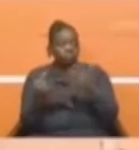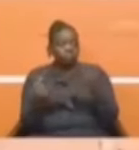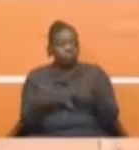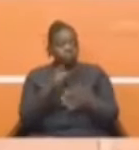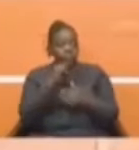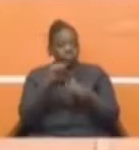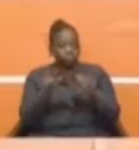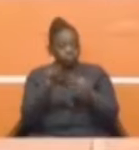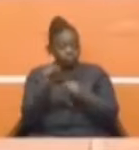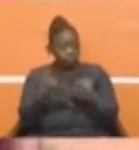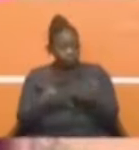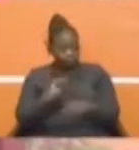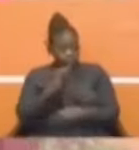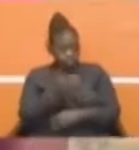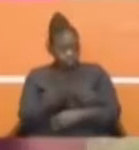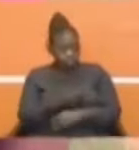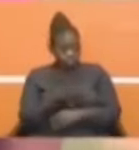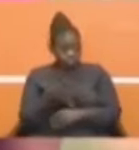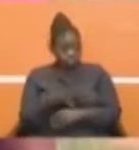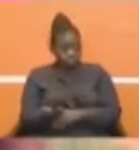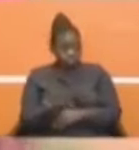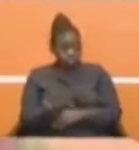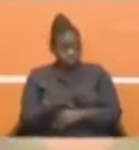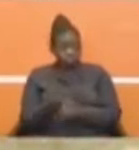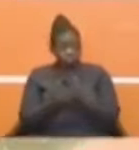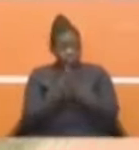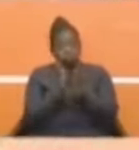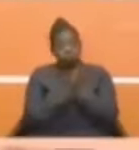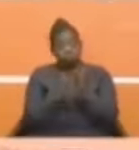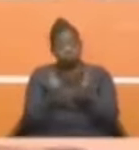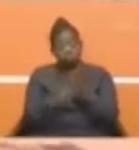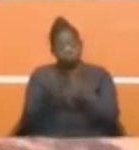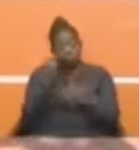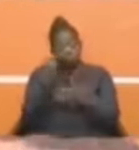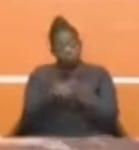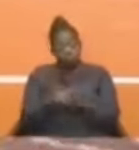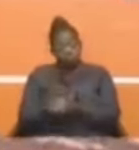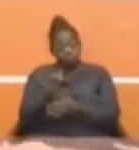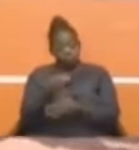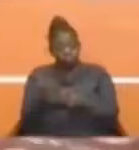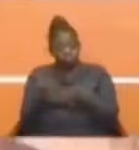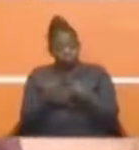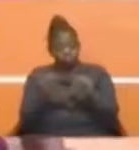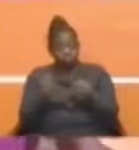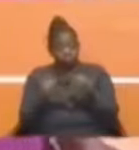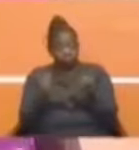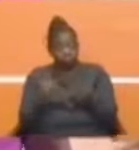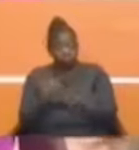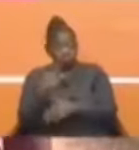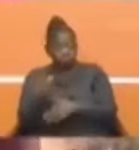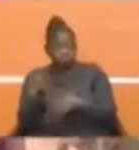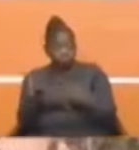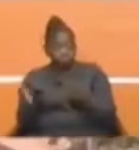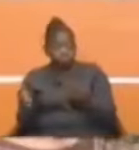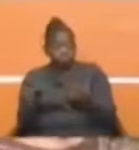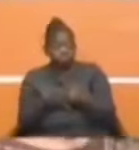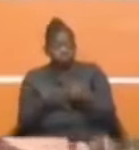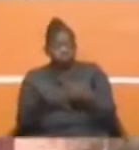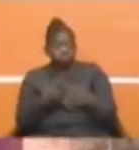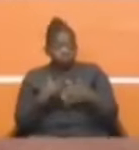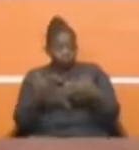omusajja bwakwata omukozi nakandi alombozi ennaku yalabidde mufumbi wa senfuka nga ne bwakola tayinza kumuddira wadde nga